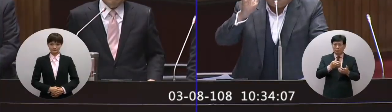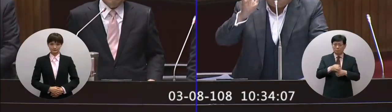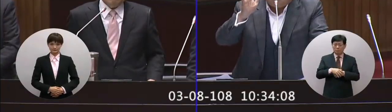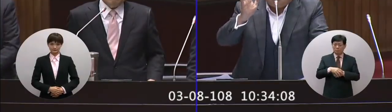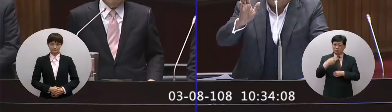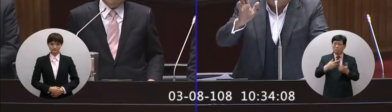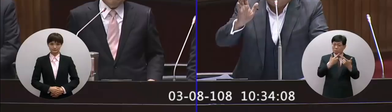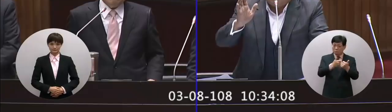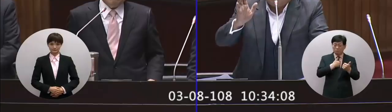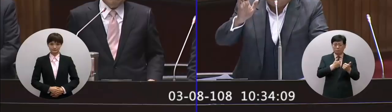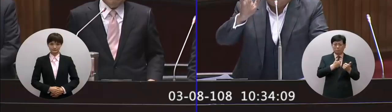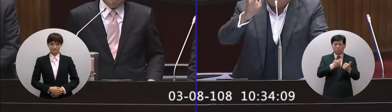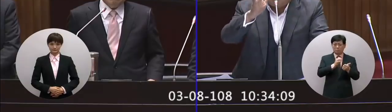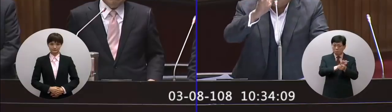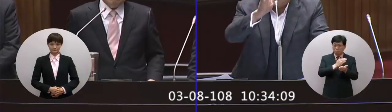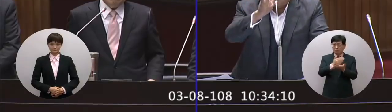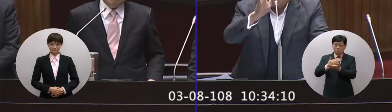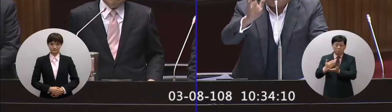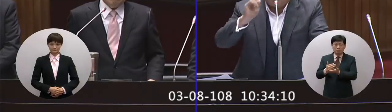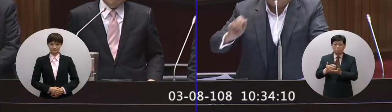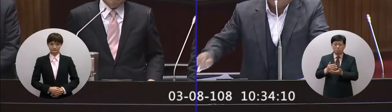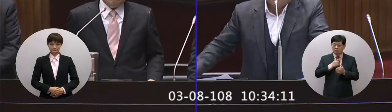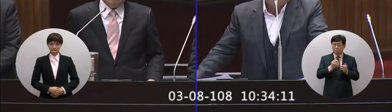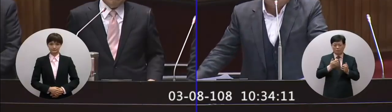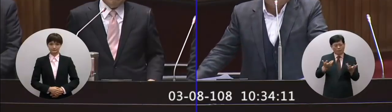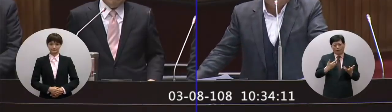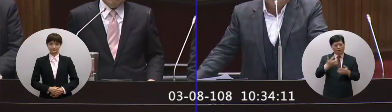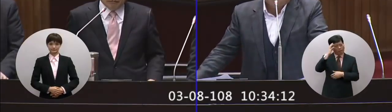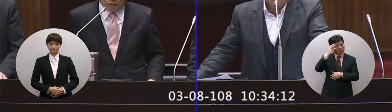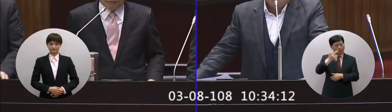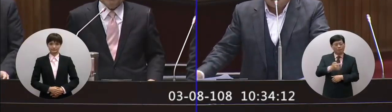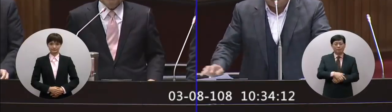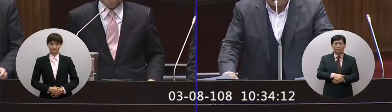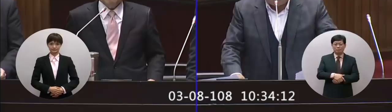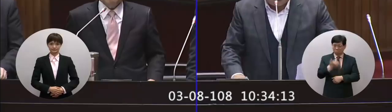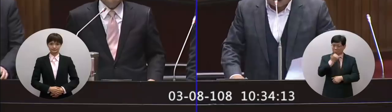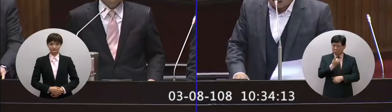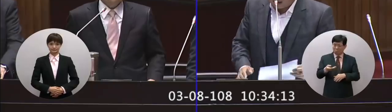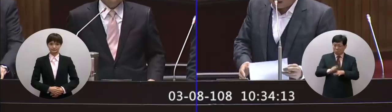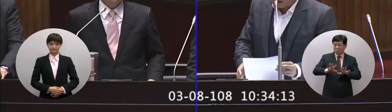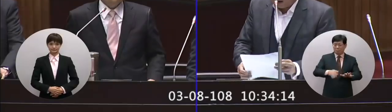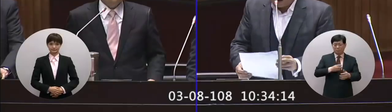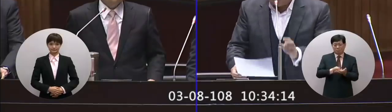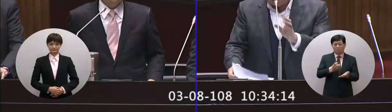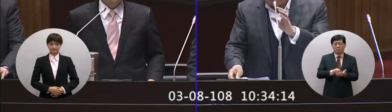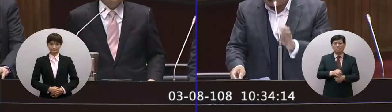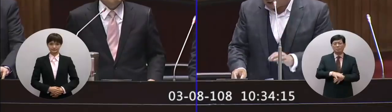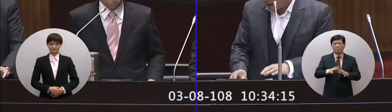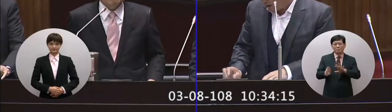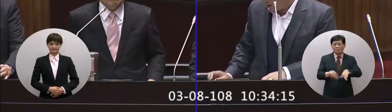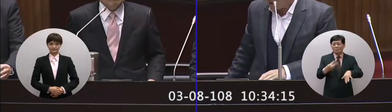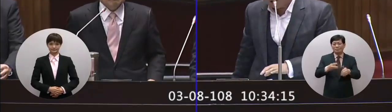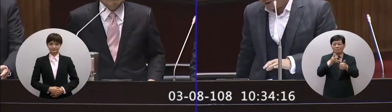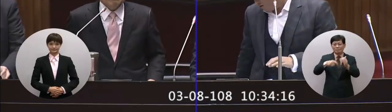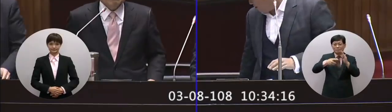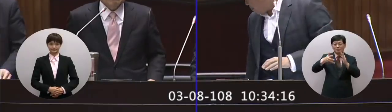去完成去要处理的事情更麻烦哈，可能会更比现在更严重。另外我要